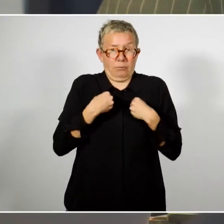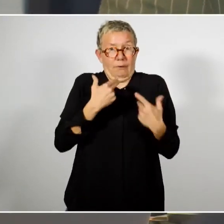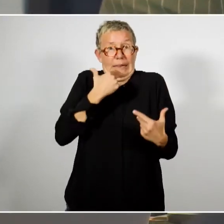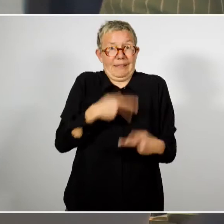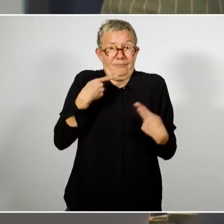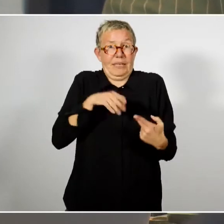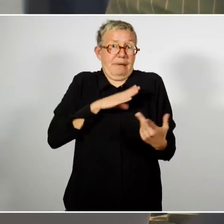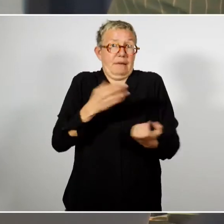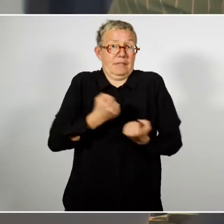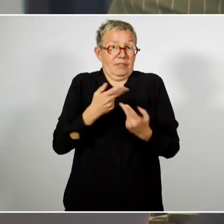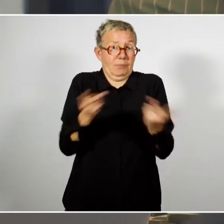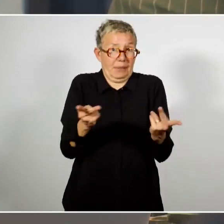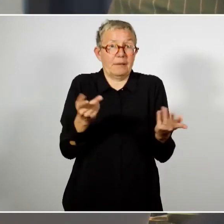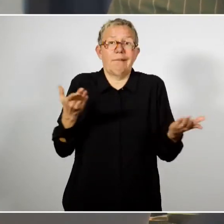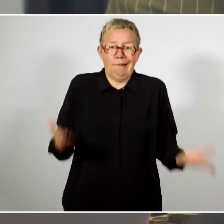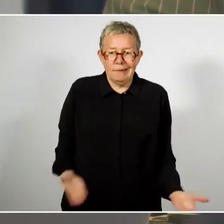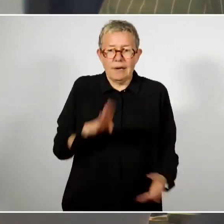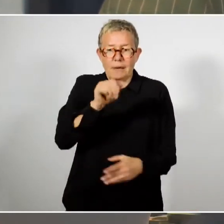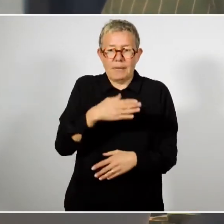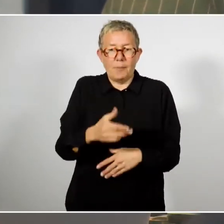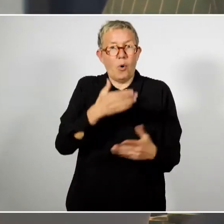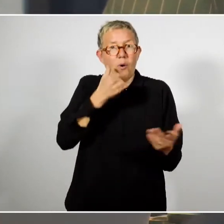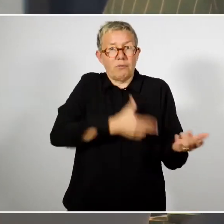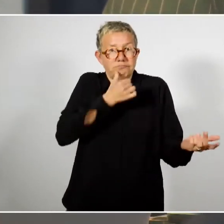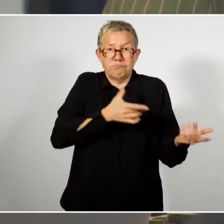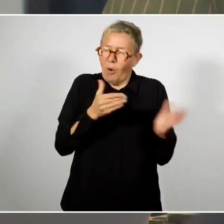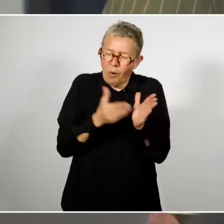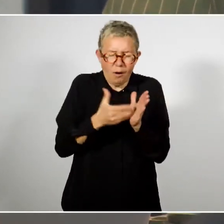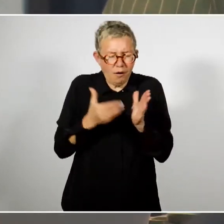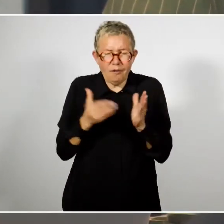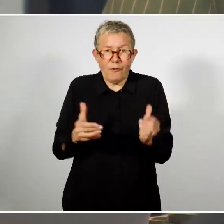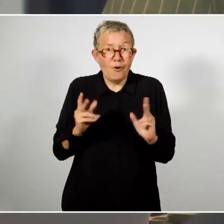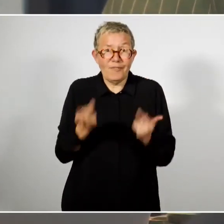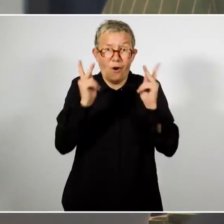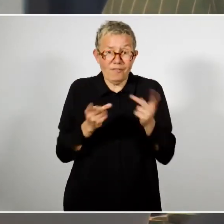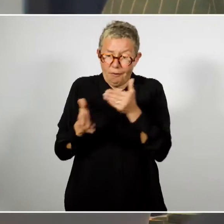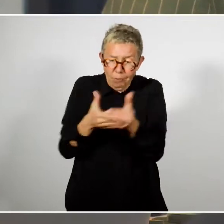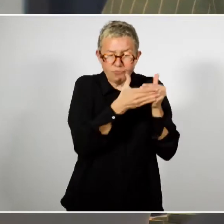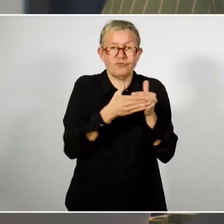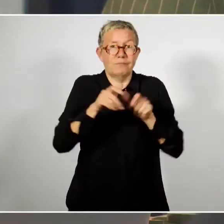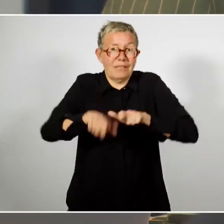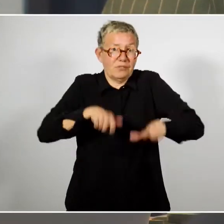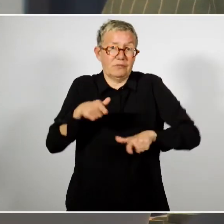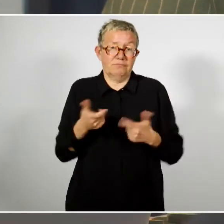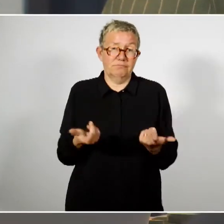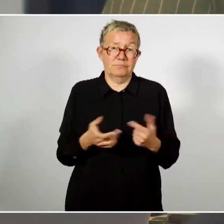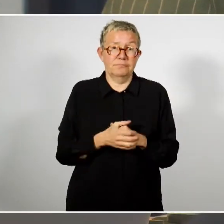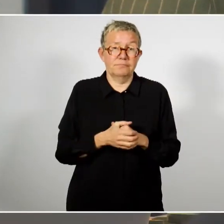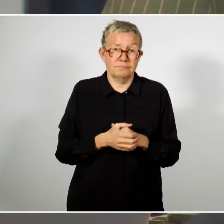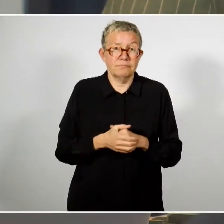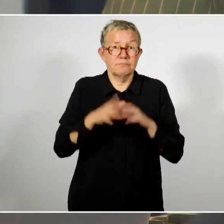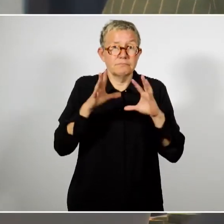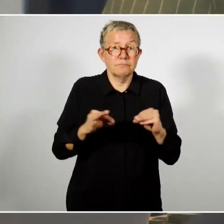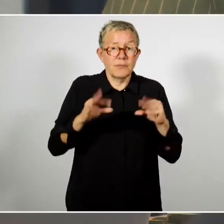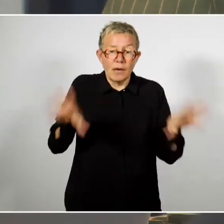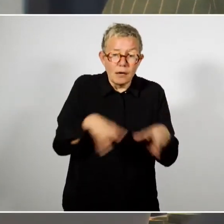Et cette métropole du quotidien, nous avons toujours eu à cœur de la faire vivre au plus près des territoires et au plus près des gens. La